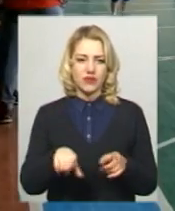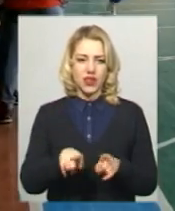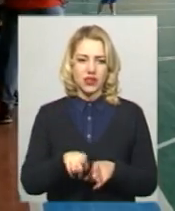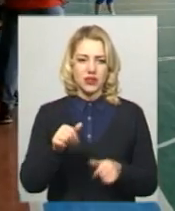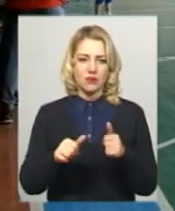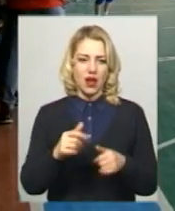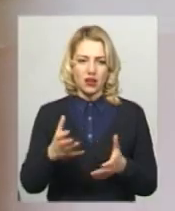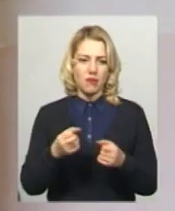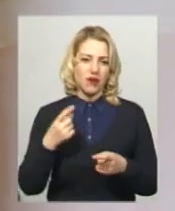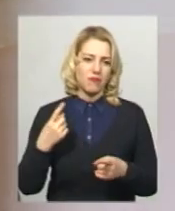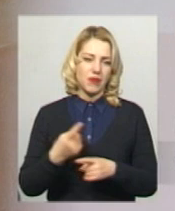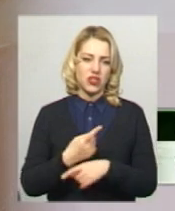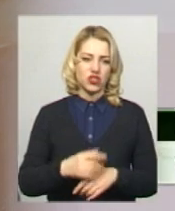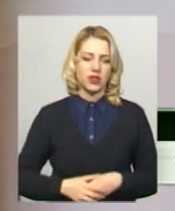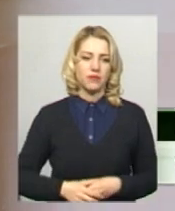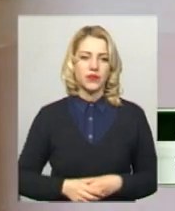змаганнях бере вперше.